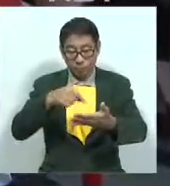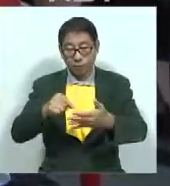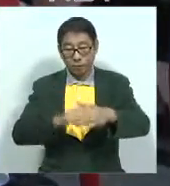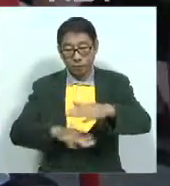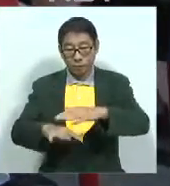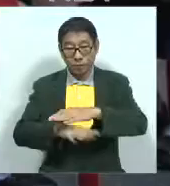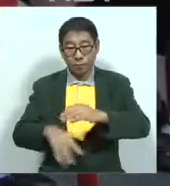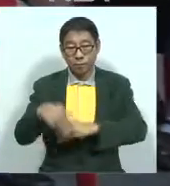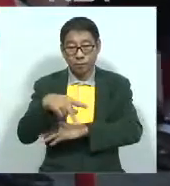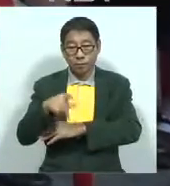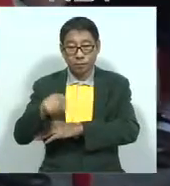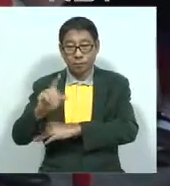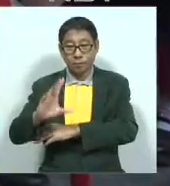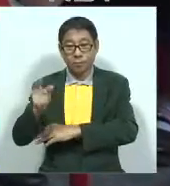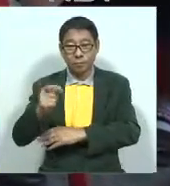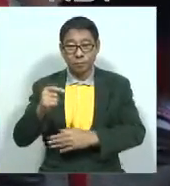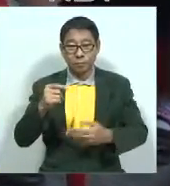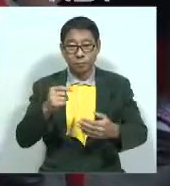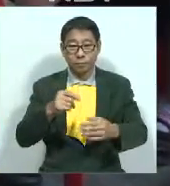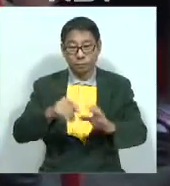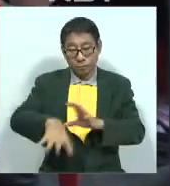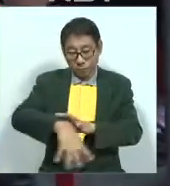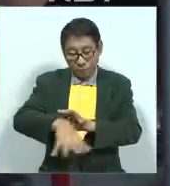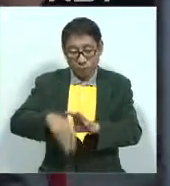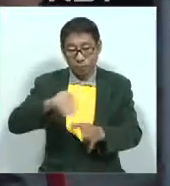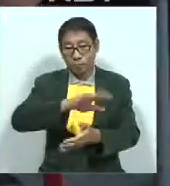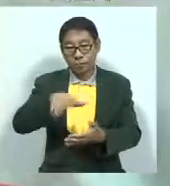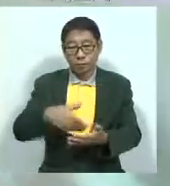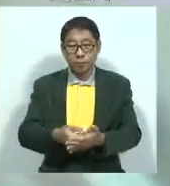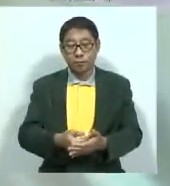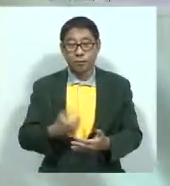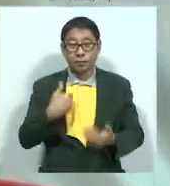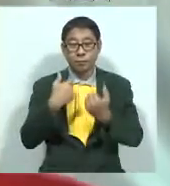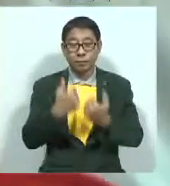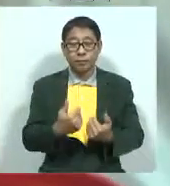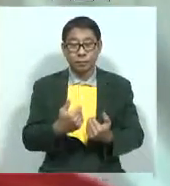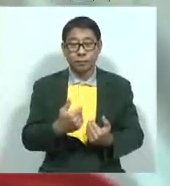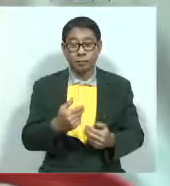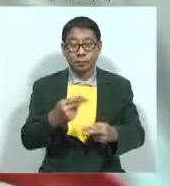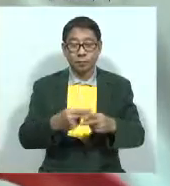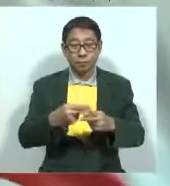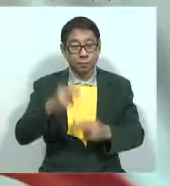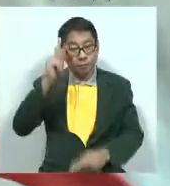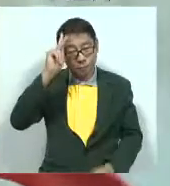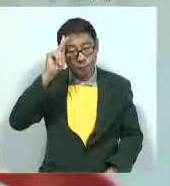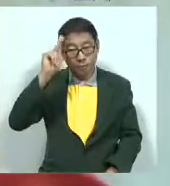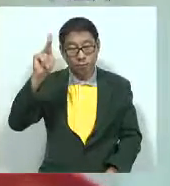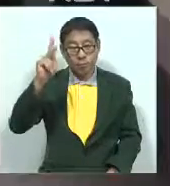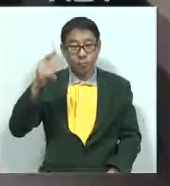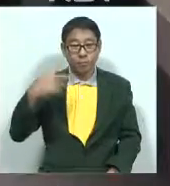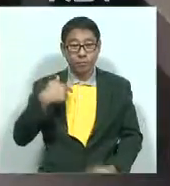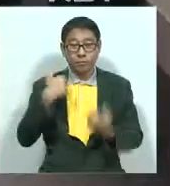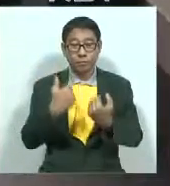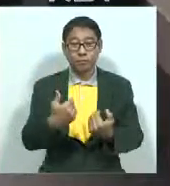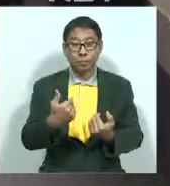ข้อมูลของปปช.และสุ่มตรวจให้หมดทุกโรงเรียนด้านนายกฤตพลชุติกุ